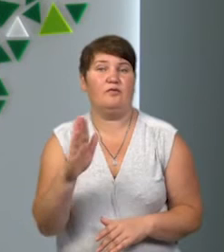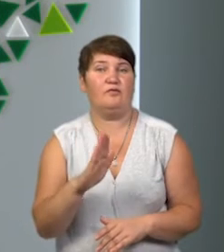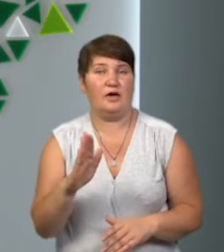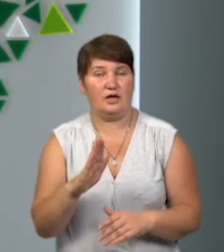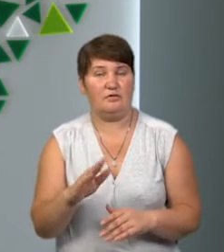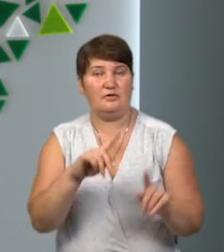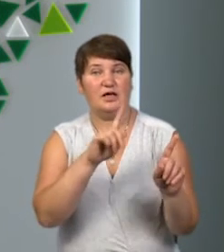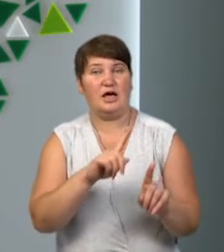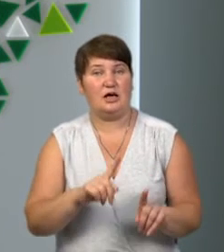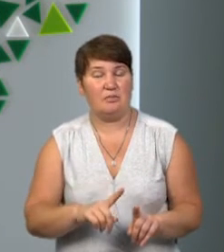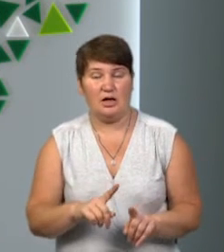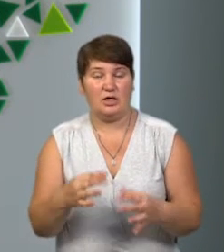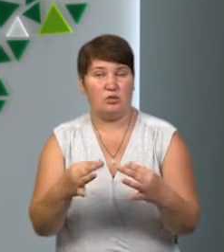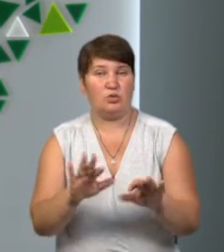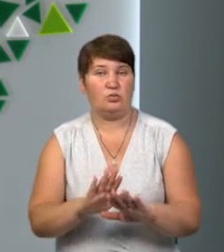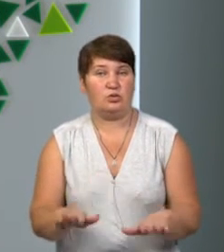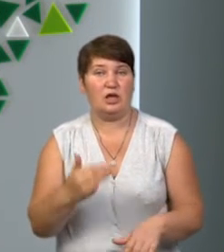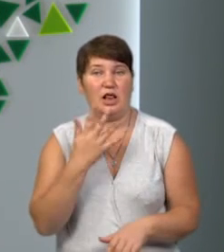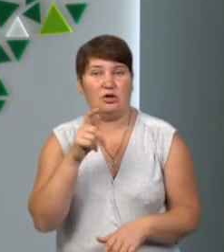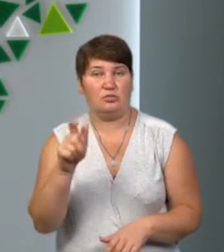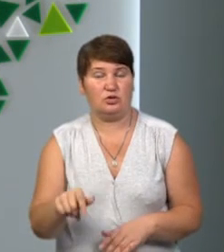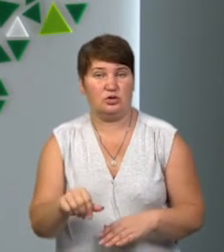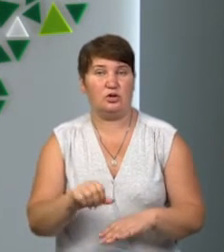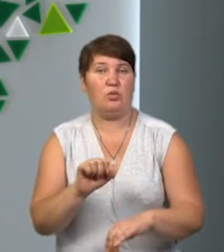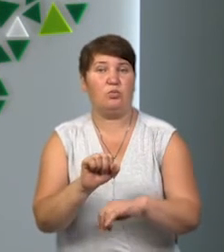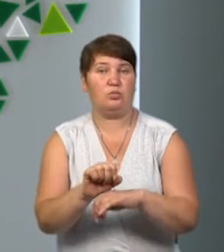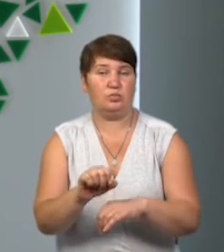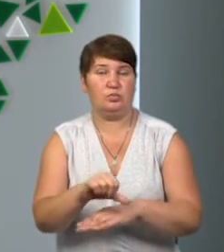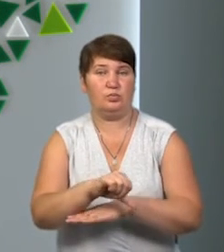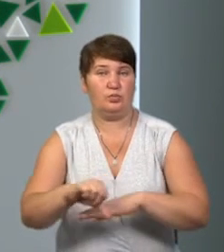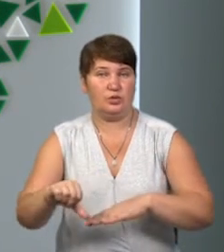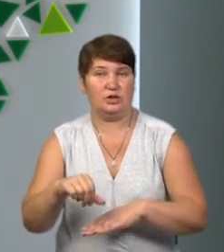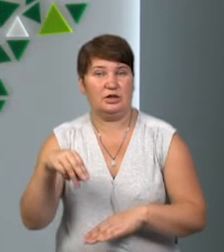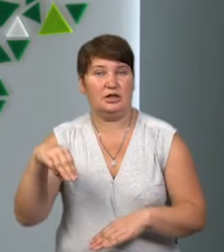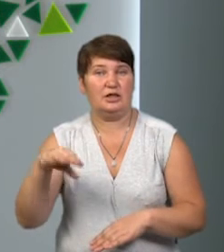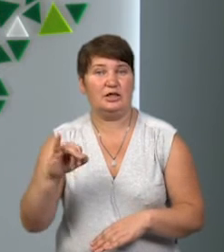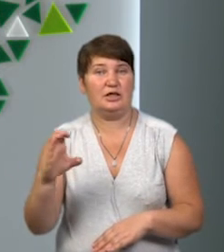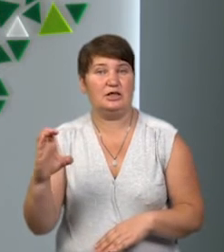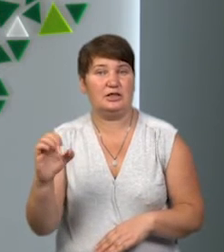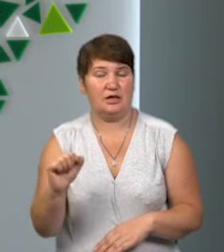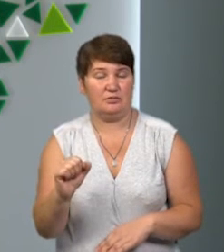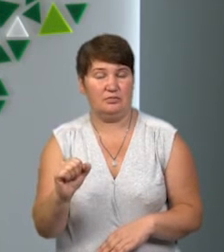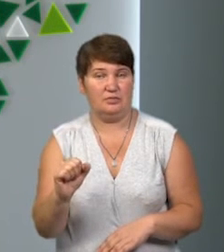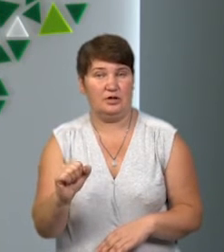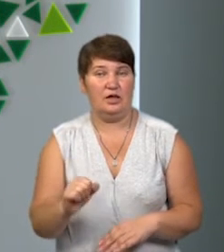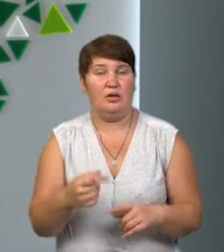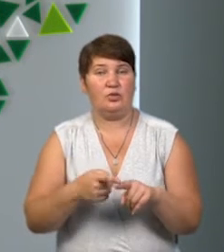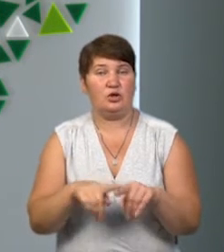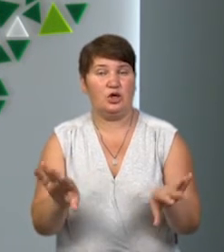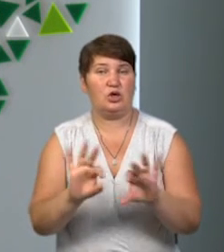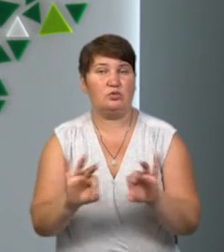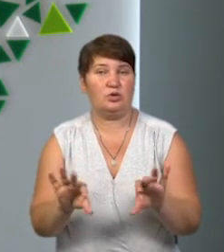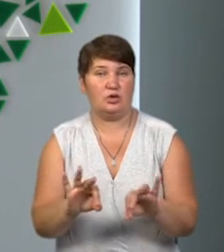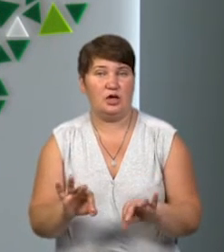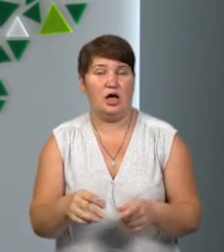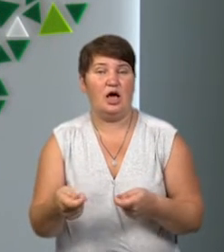одну іноземку не пропустили сьогодні на контрольно-пропускному пункті Тиса, що на кордоні із Угорщиною. Про це розповіла речниця